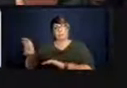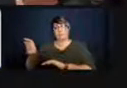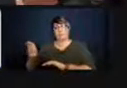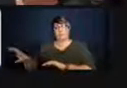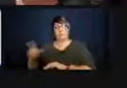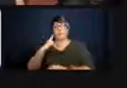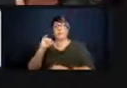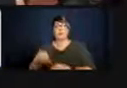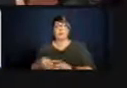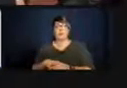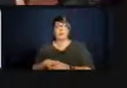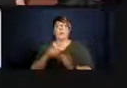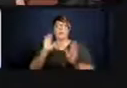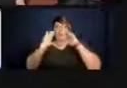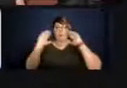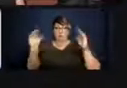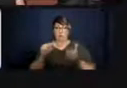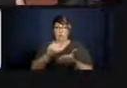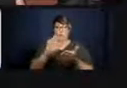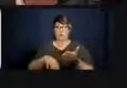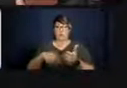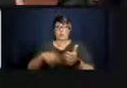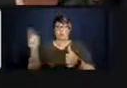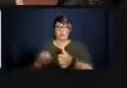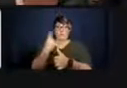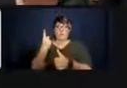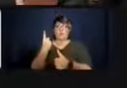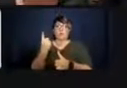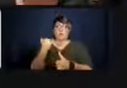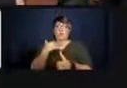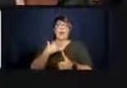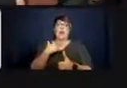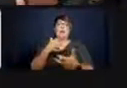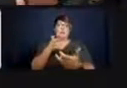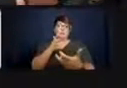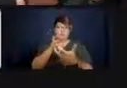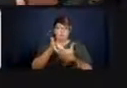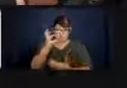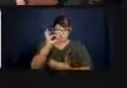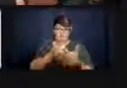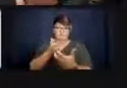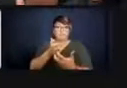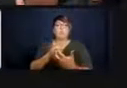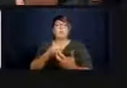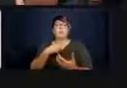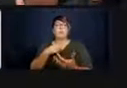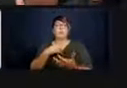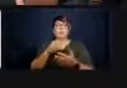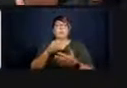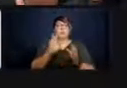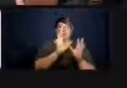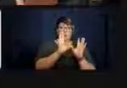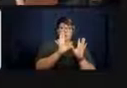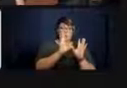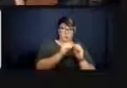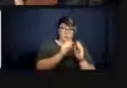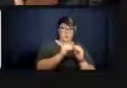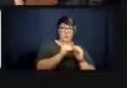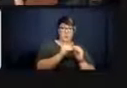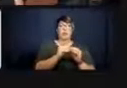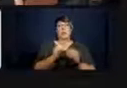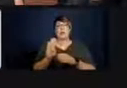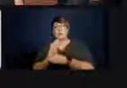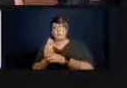اللازمة، وكما قلت آنفا طبعا هناك حاجة لكي يكون لدينا طبعا ترابط